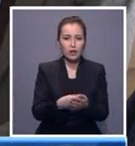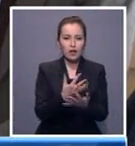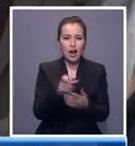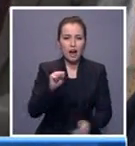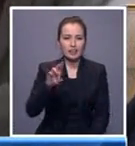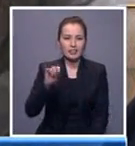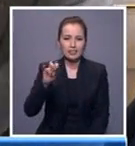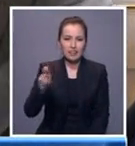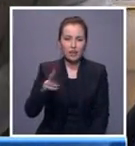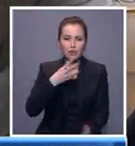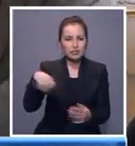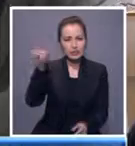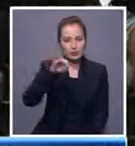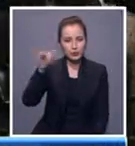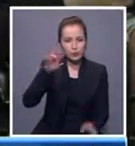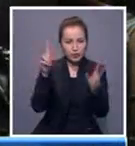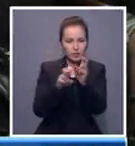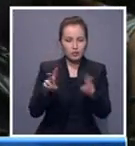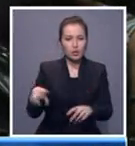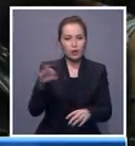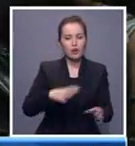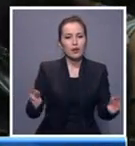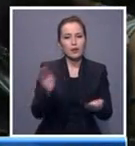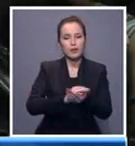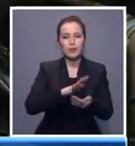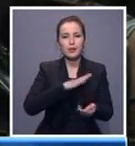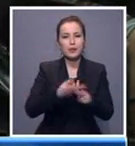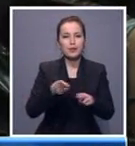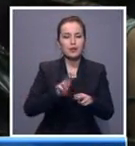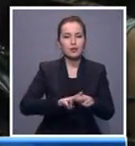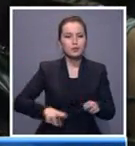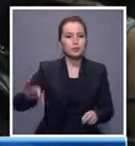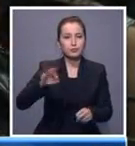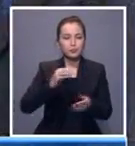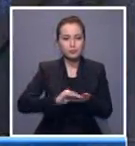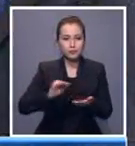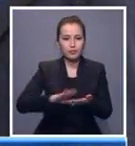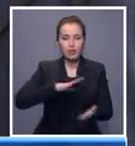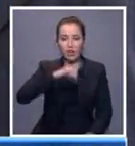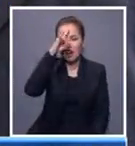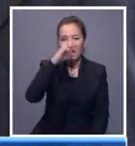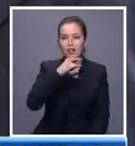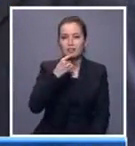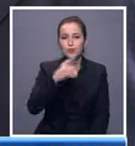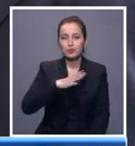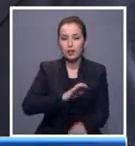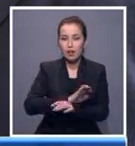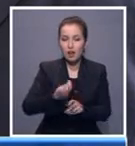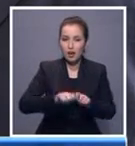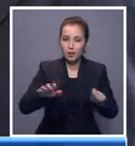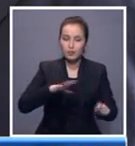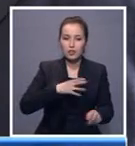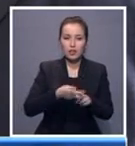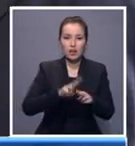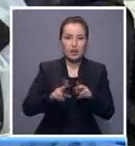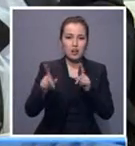Акинак әдеби тарихи зерттеу еңбектерінің таныстырылымы өтті. Айта кетейік, бұл туындылар бұған дейін қазақ тілінде жарық көрген. Конференция барысында аға буын, зиялы